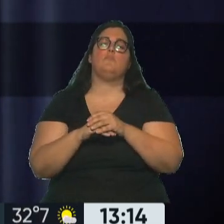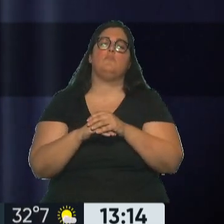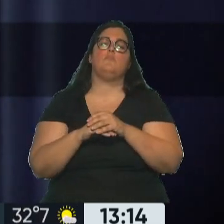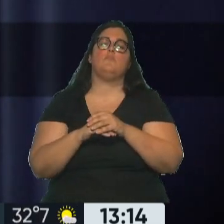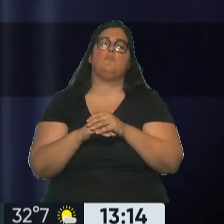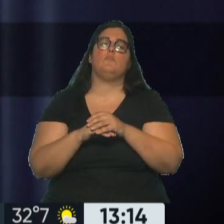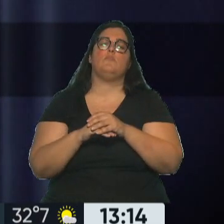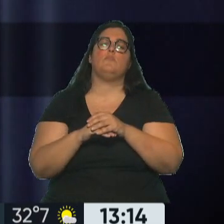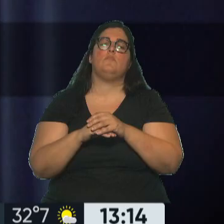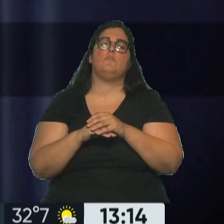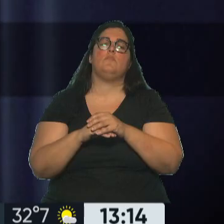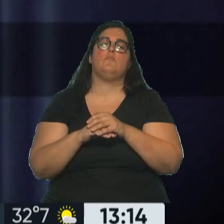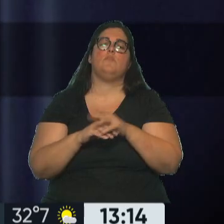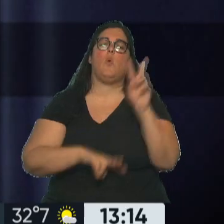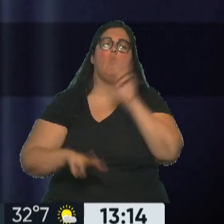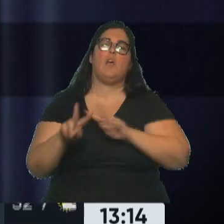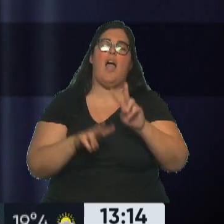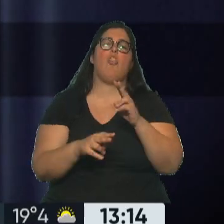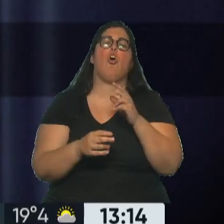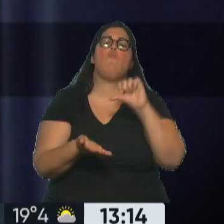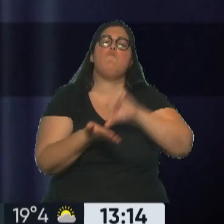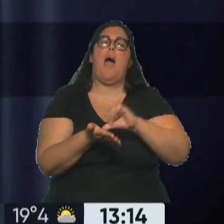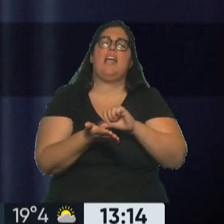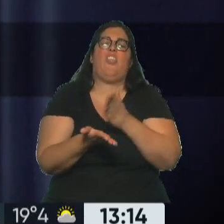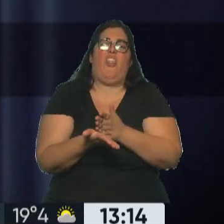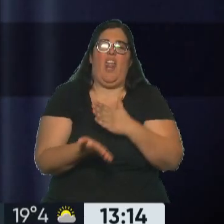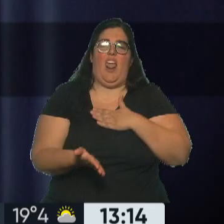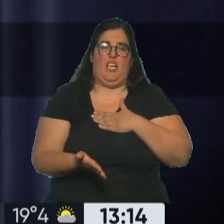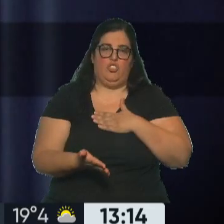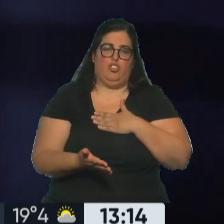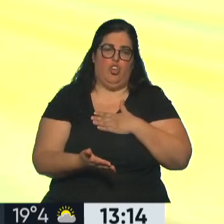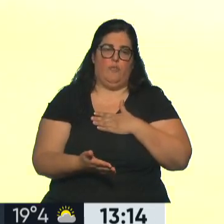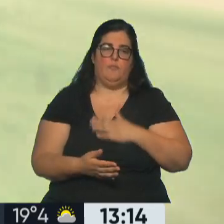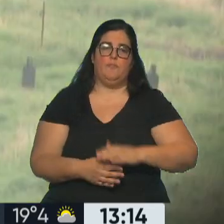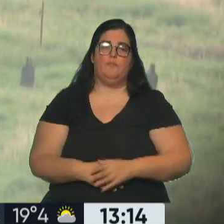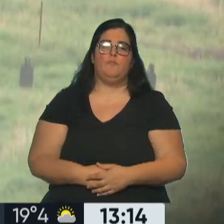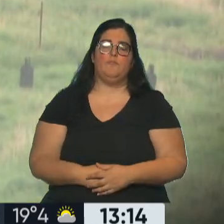強化する上での挑戦と認識をしております。